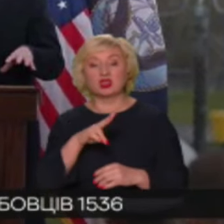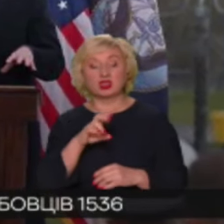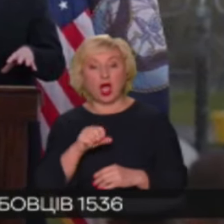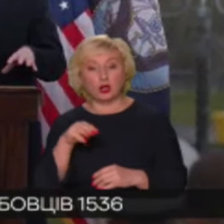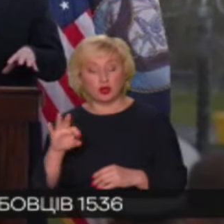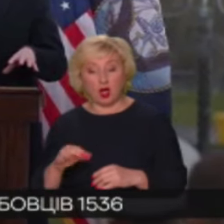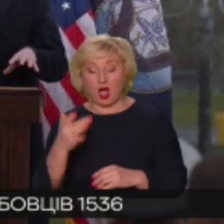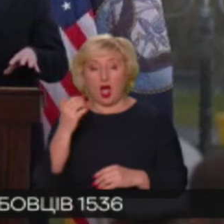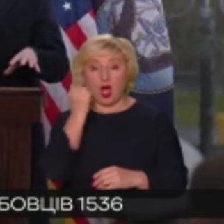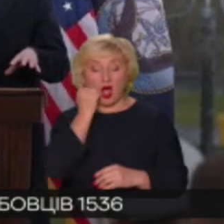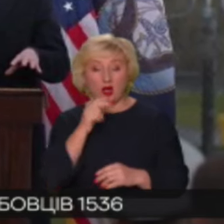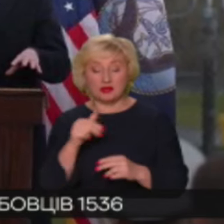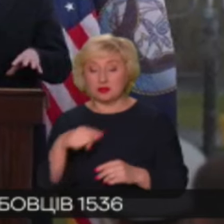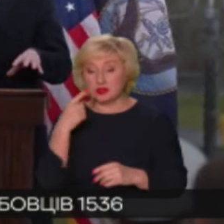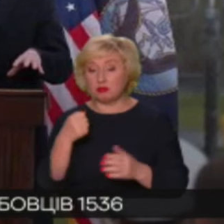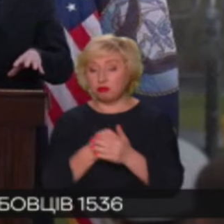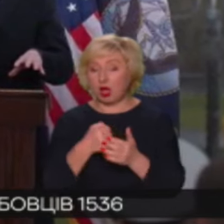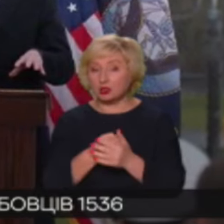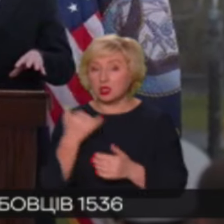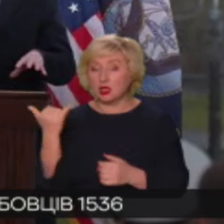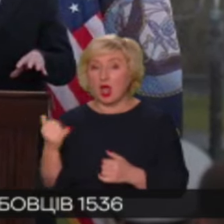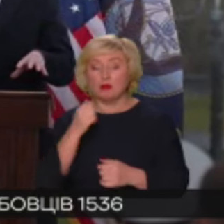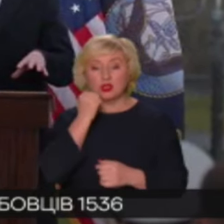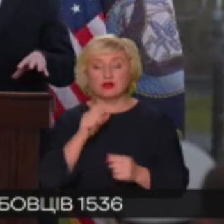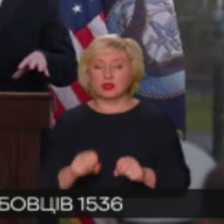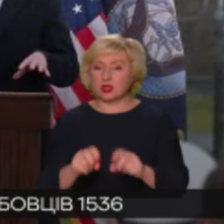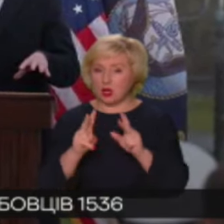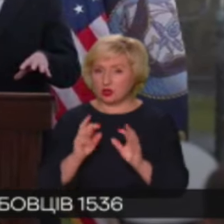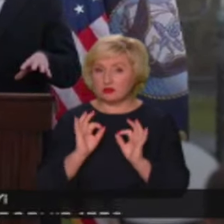Кремлі сказали, що база становить для Москви загрозу. Звичайно, вони